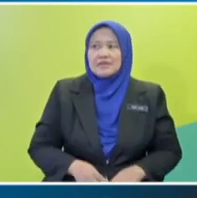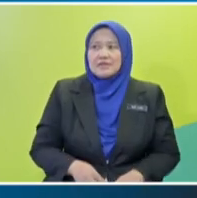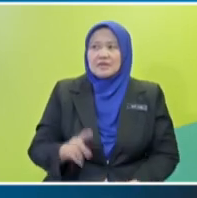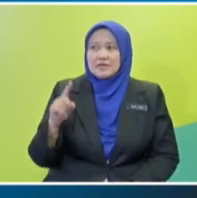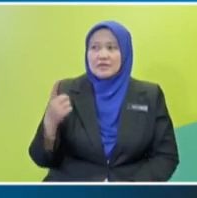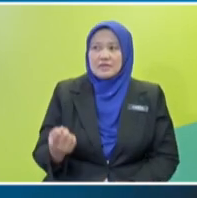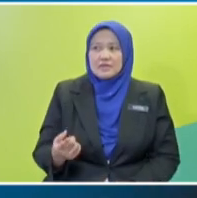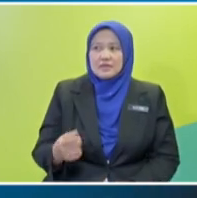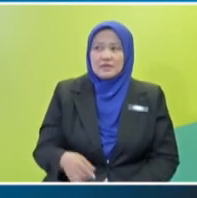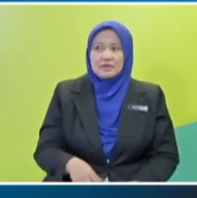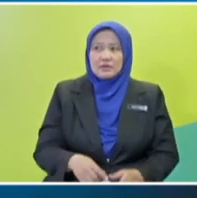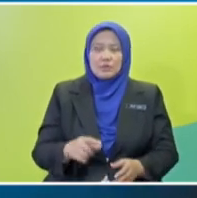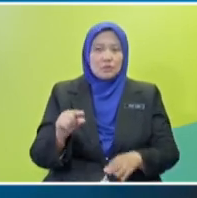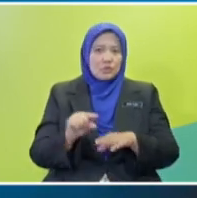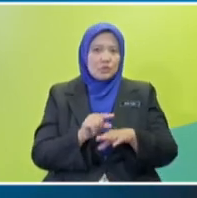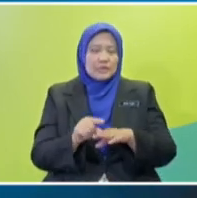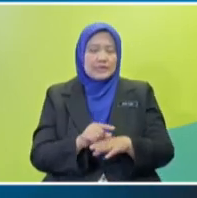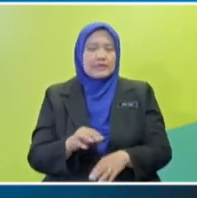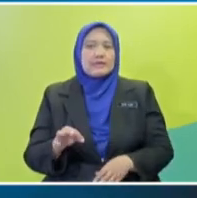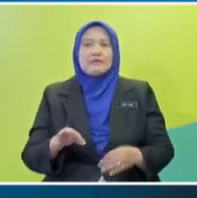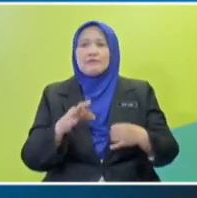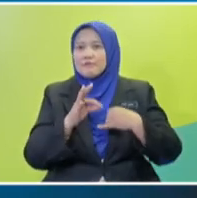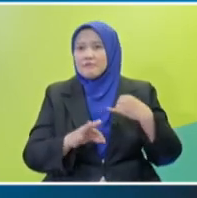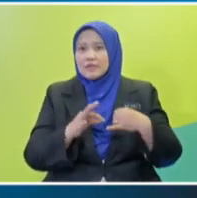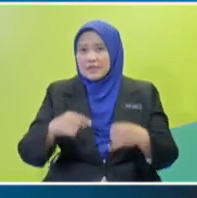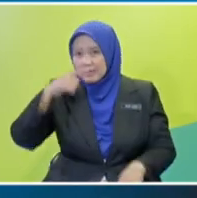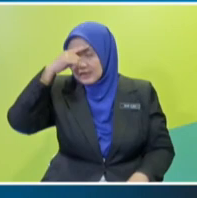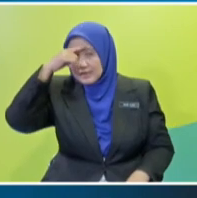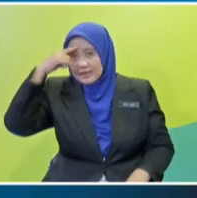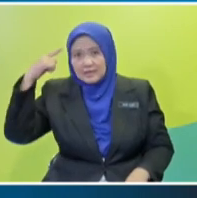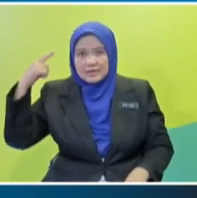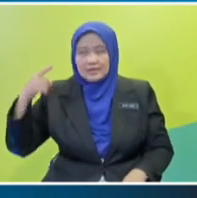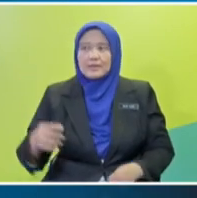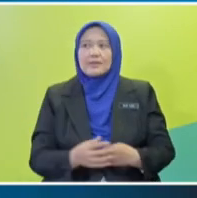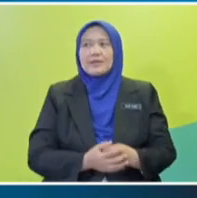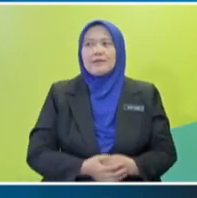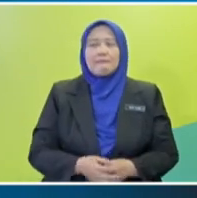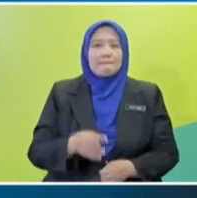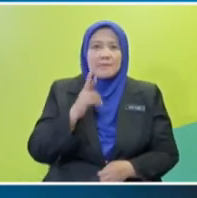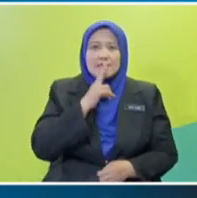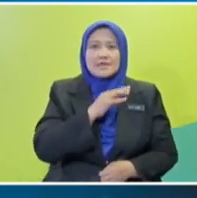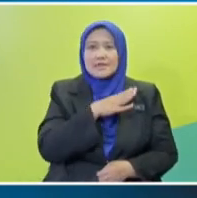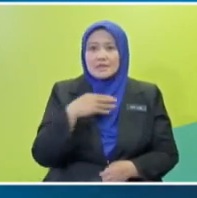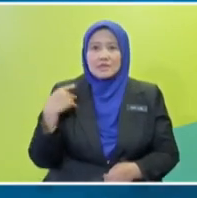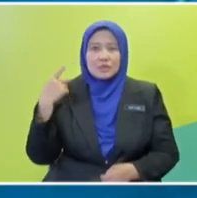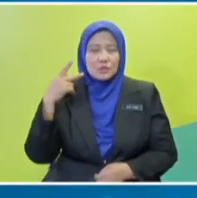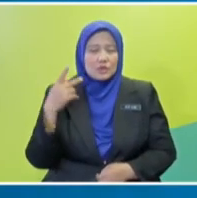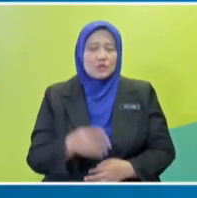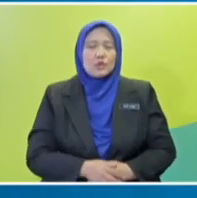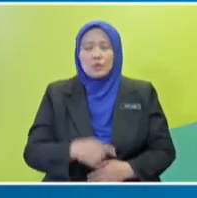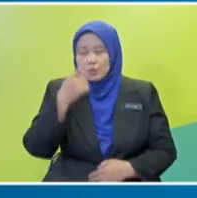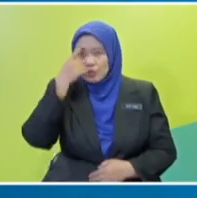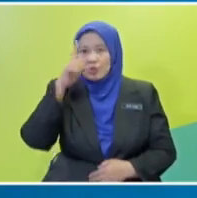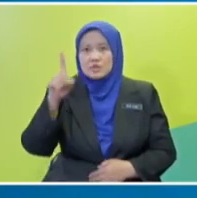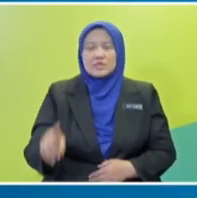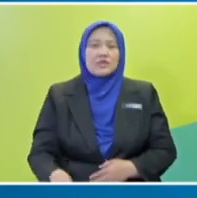filamen merah hitam dan juga kuning Oke filamen untuk satu mite ialah 9 lusin Oke kita perlu gunakan ialah 5